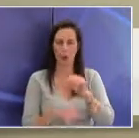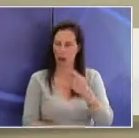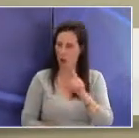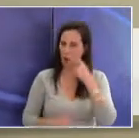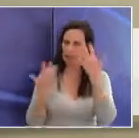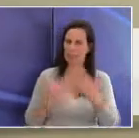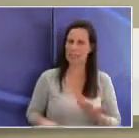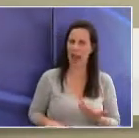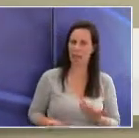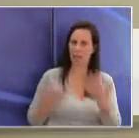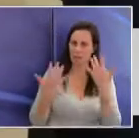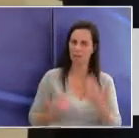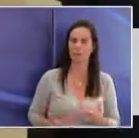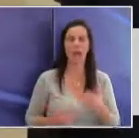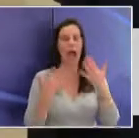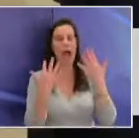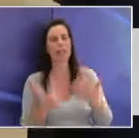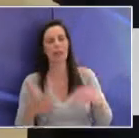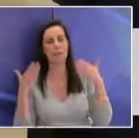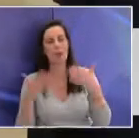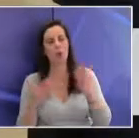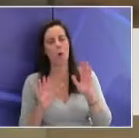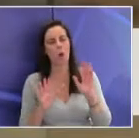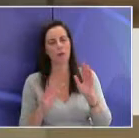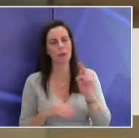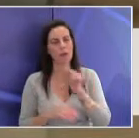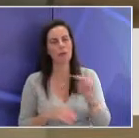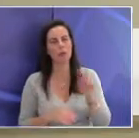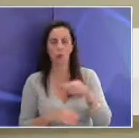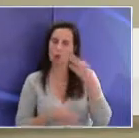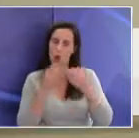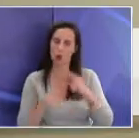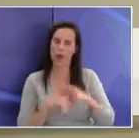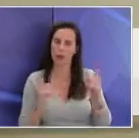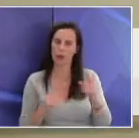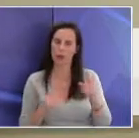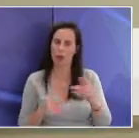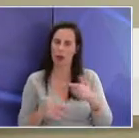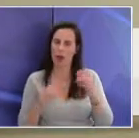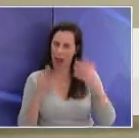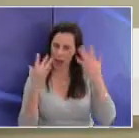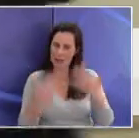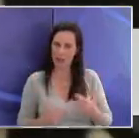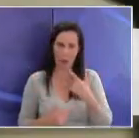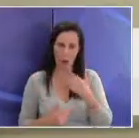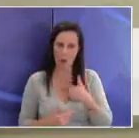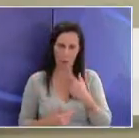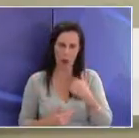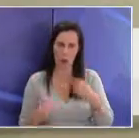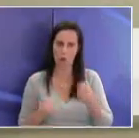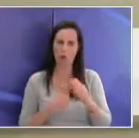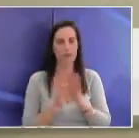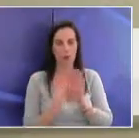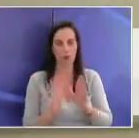את זה בסקרים כל כך. הסקרים ממוקדים בסוגי שאלות אחרים. אין ספק שהסקרים אומרים לנו אמירה,